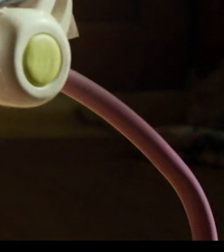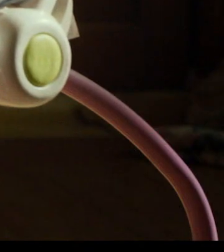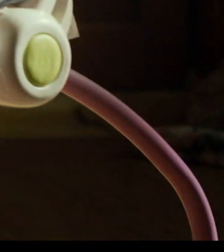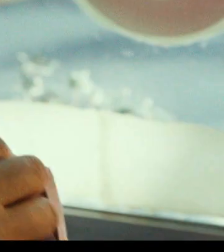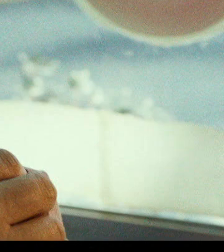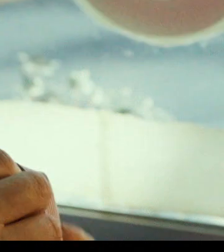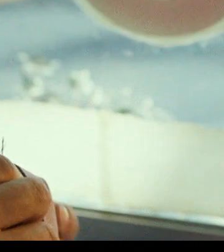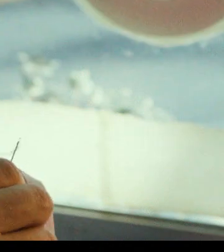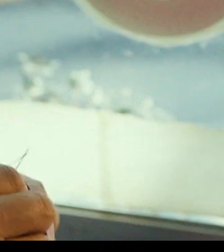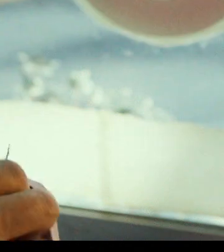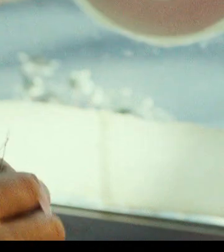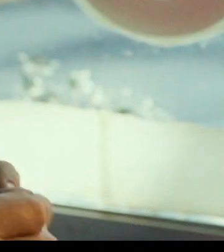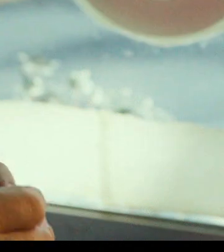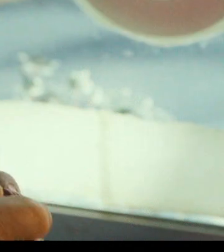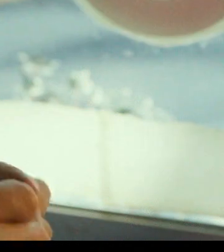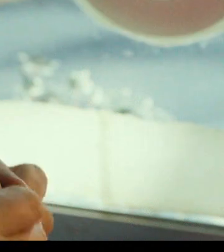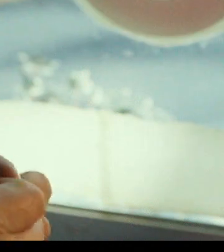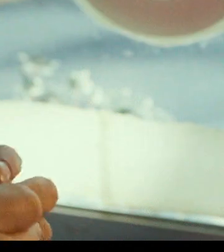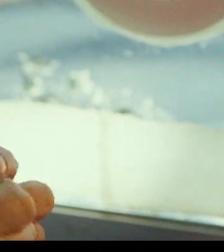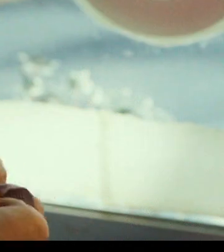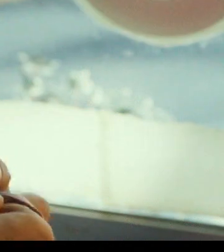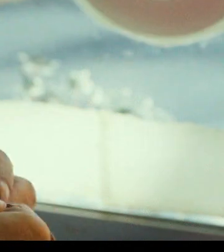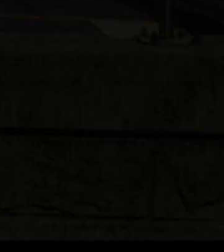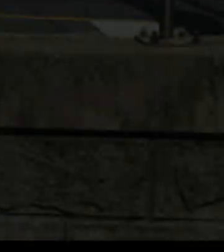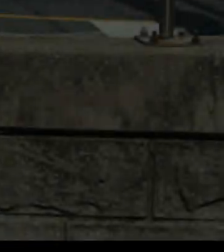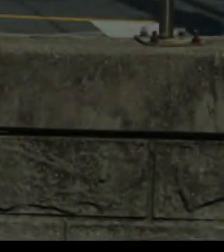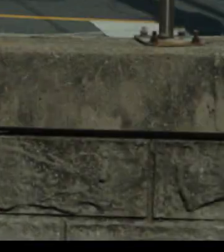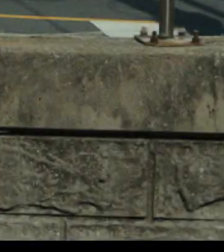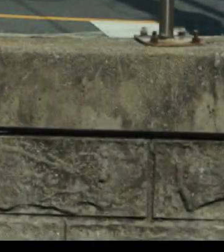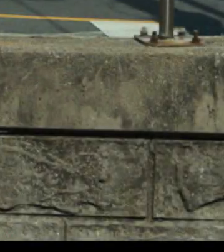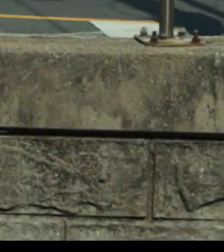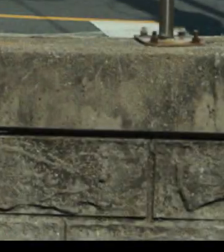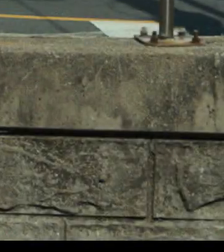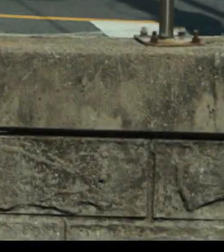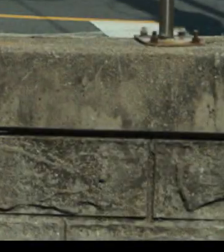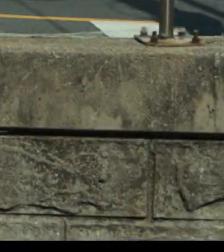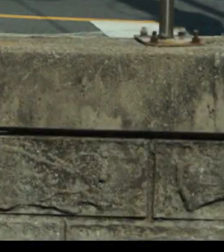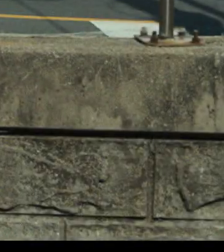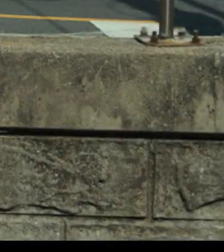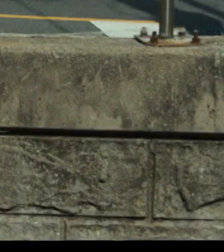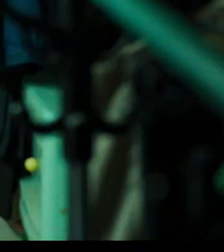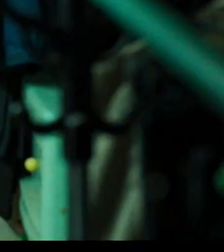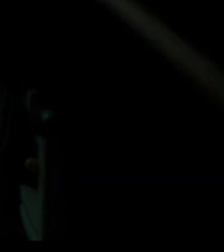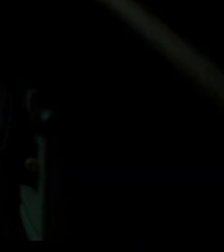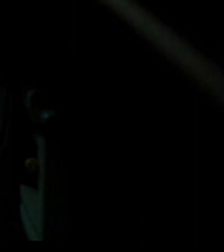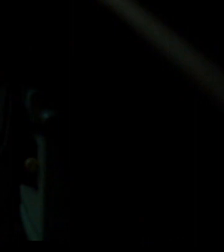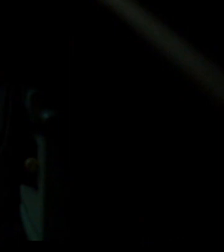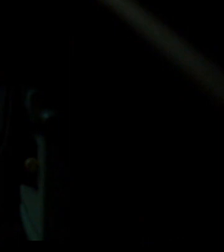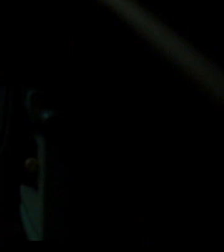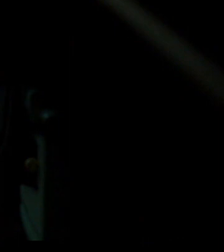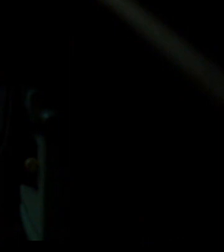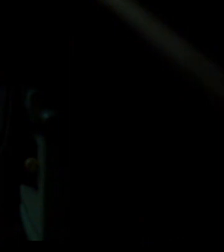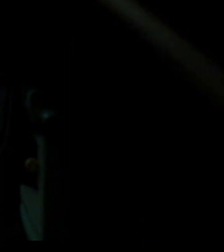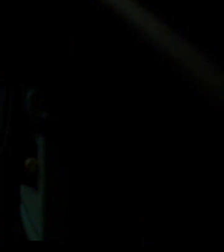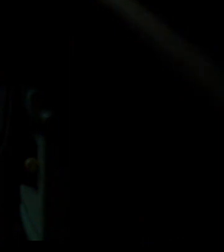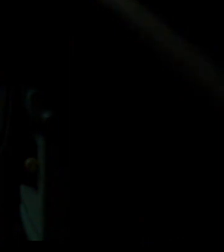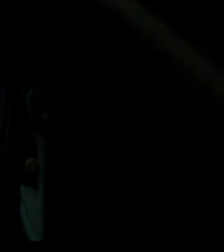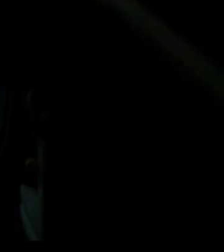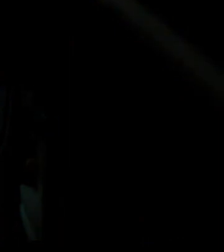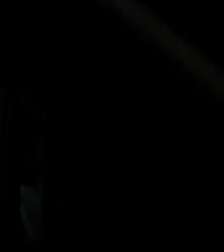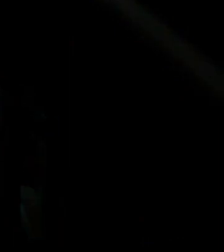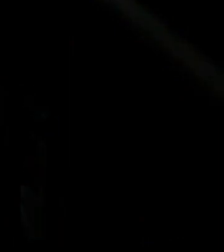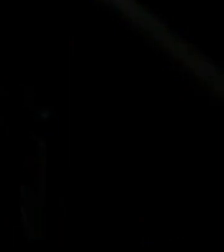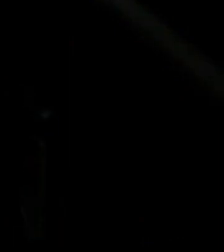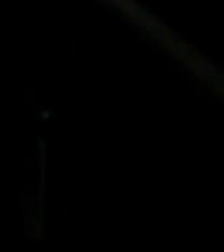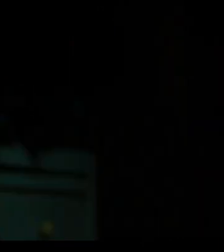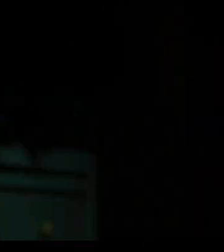이제 행복해지자꾸나. 응? 다음 날 다시 아이를 찾으러 간 엄마 소영은 아이를 팔려고 하는